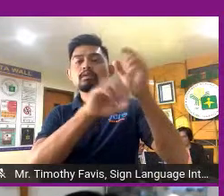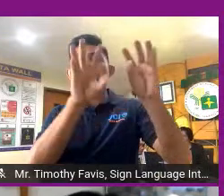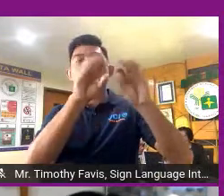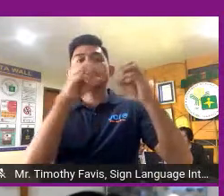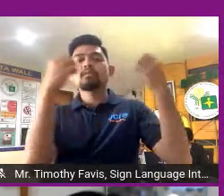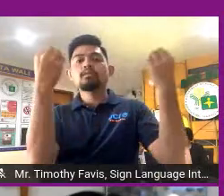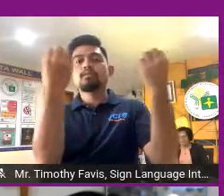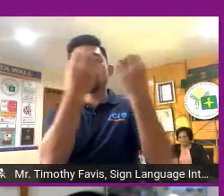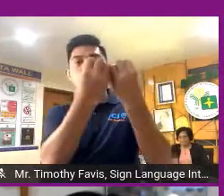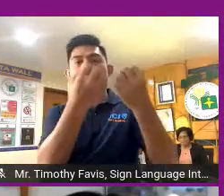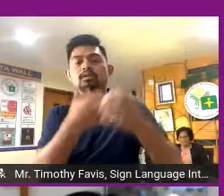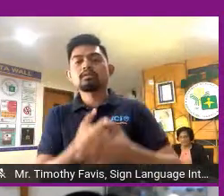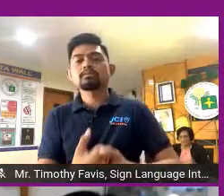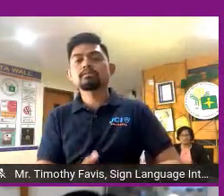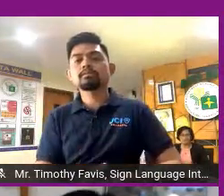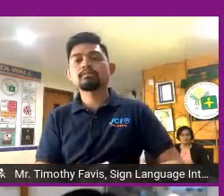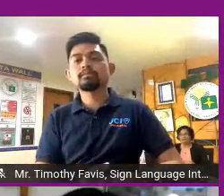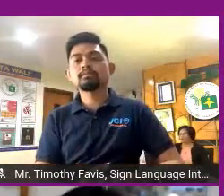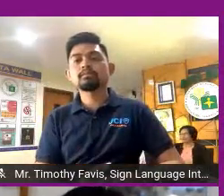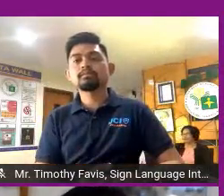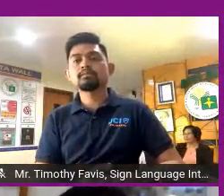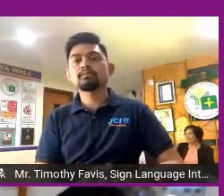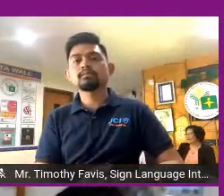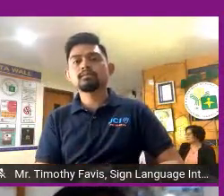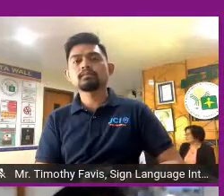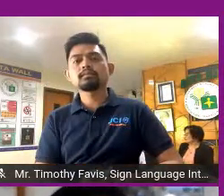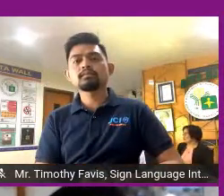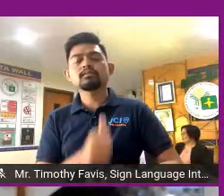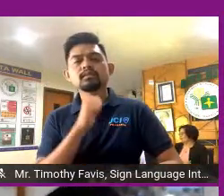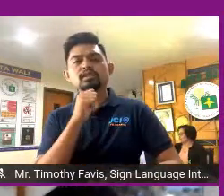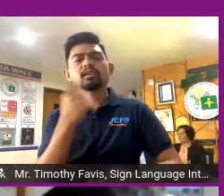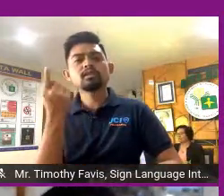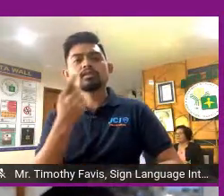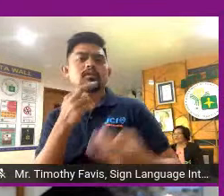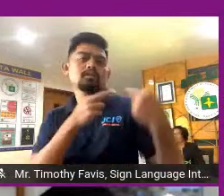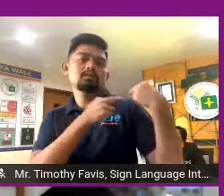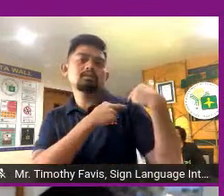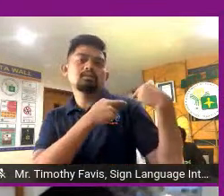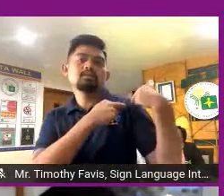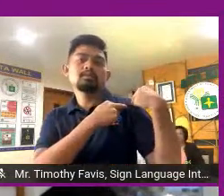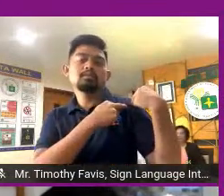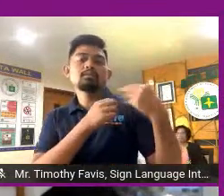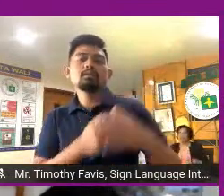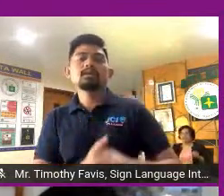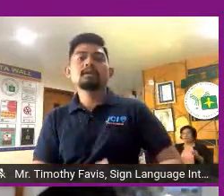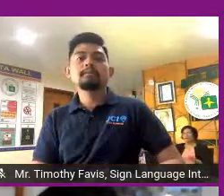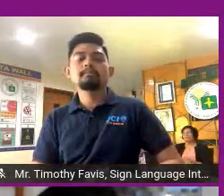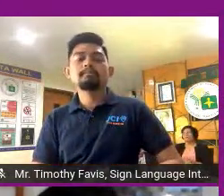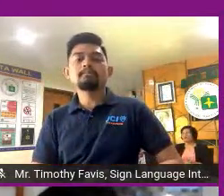Ay, opo talaga. Hindi lang ito obligasyon ng